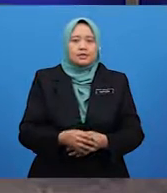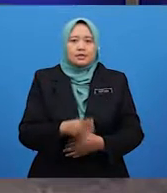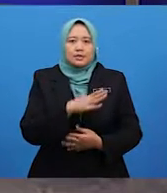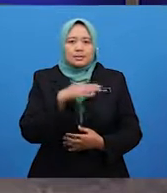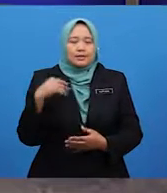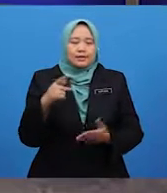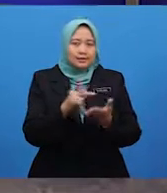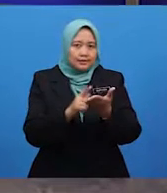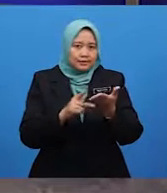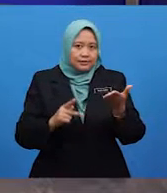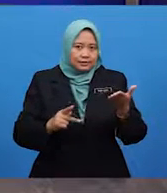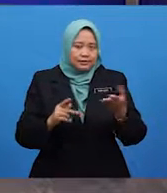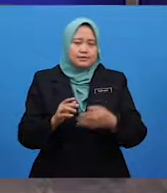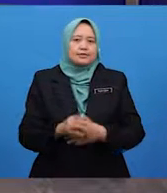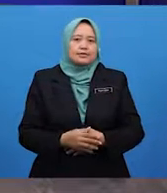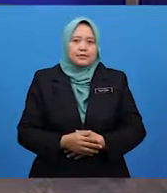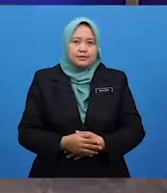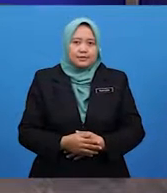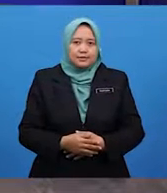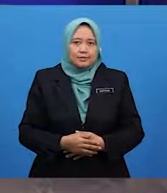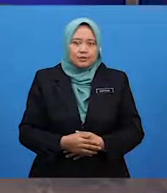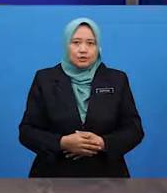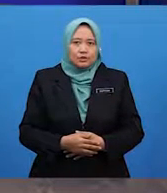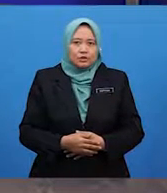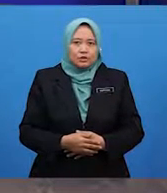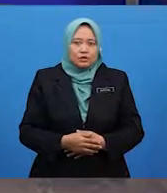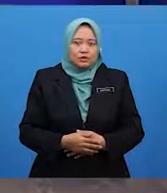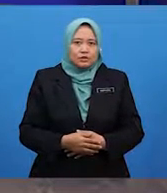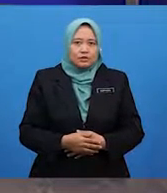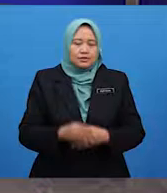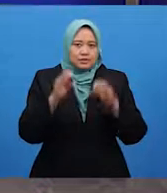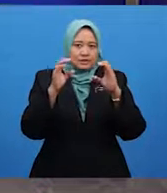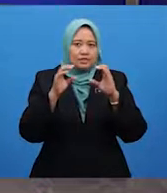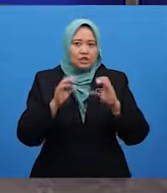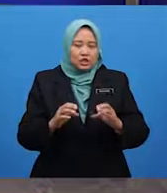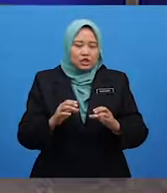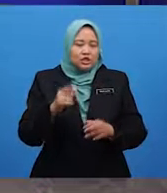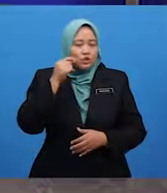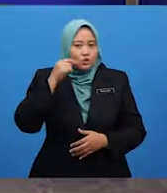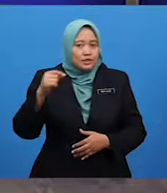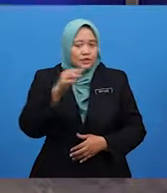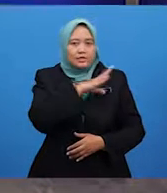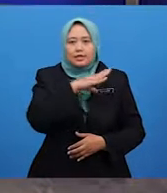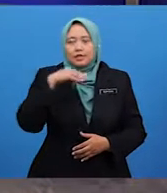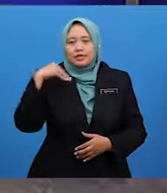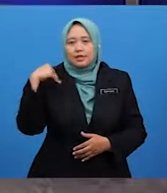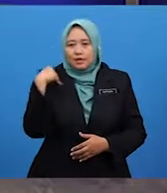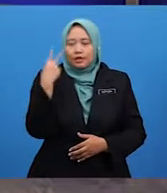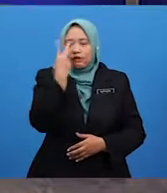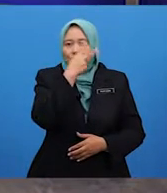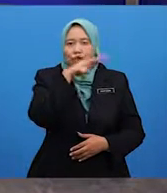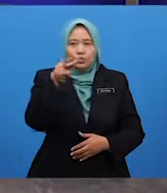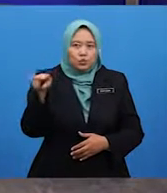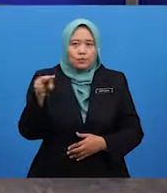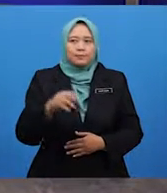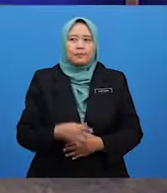karya-karya ini harus didokumentasikan. Ya, dan secara sama penulisan dan juga secara visual. Supaya ianya lebih bermakna. Ya? Bagus.